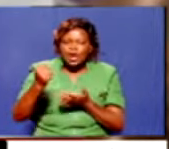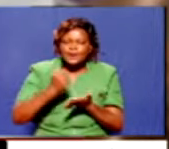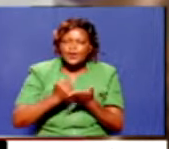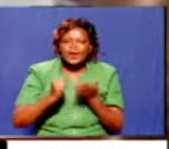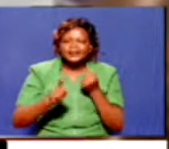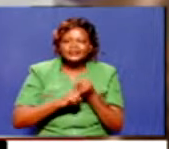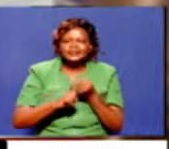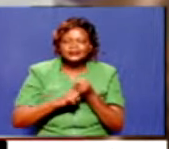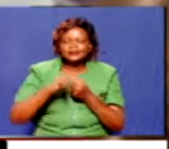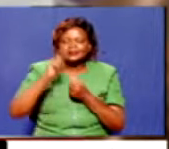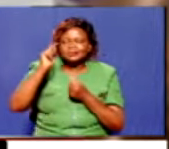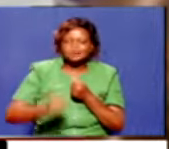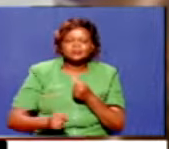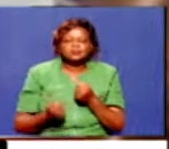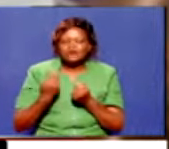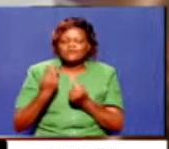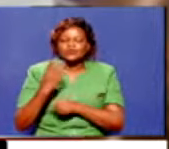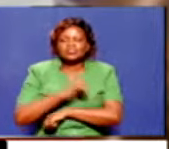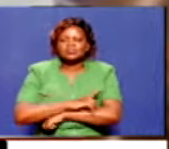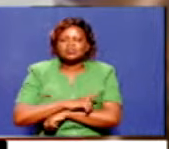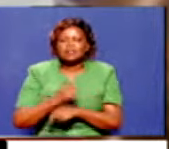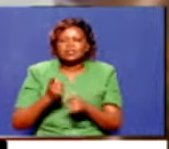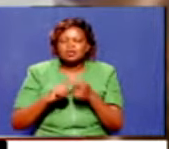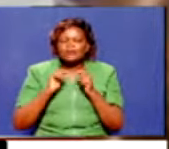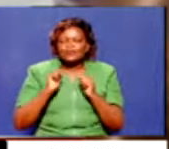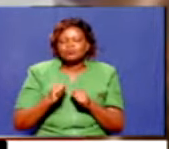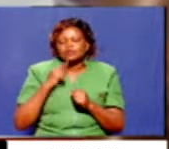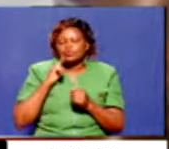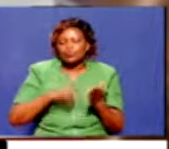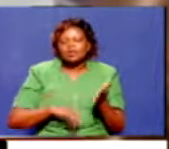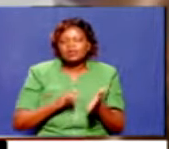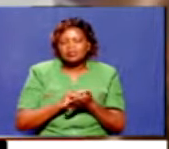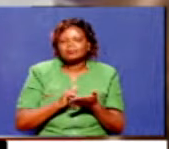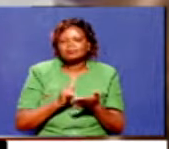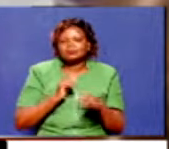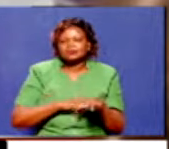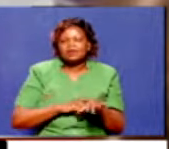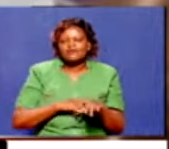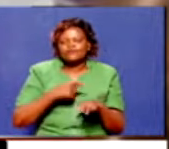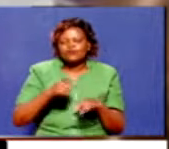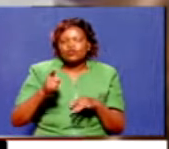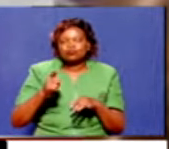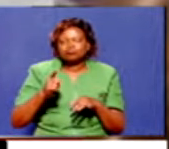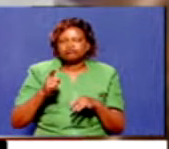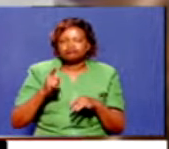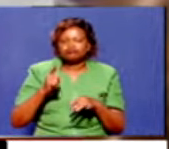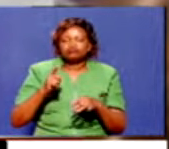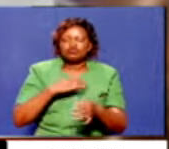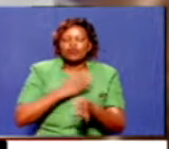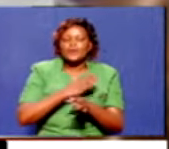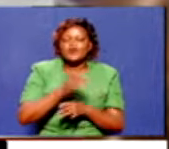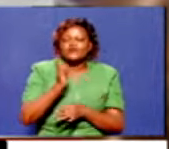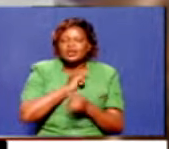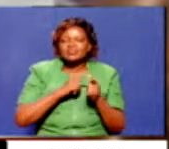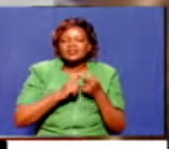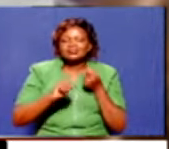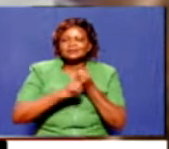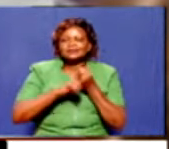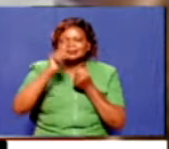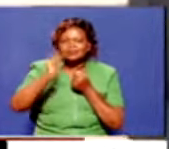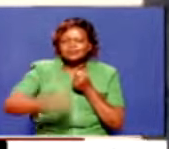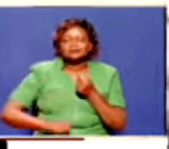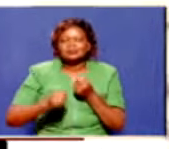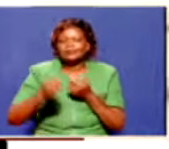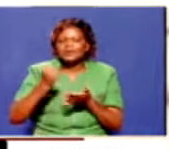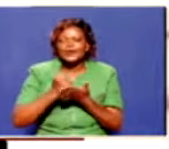katika muda wa siku 14, ingechukuliwa kuwa muda wa mamlaka yake umekwisha na kuchukuliwa kuwa majaji hao sita